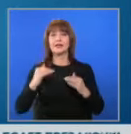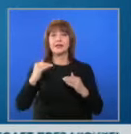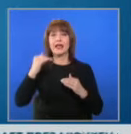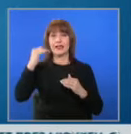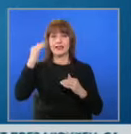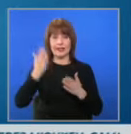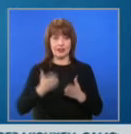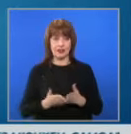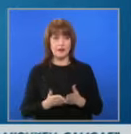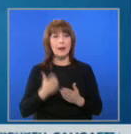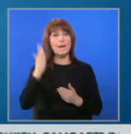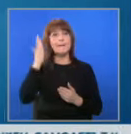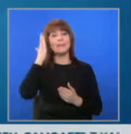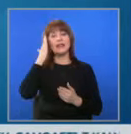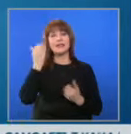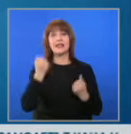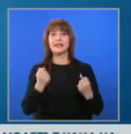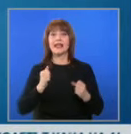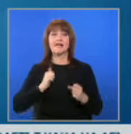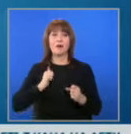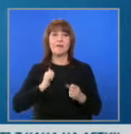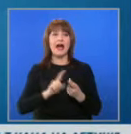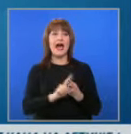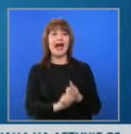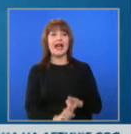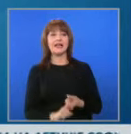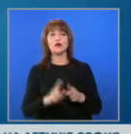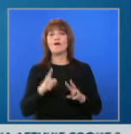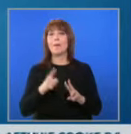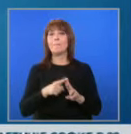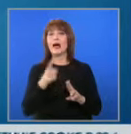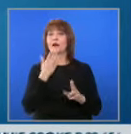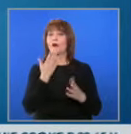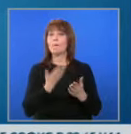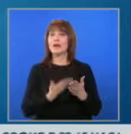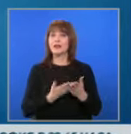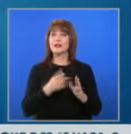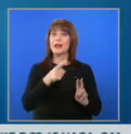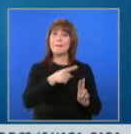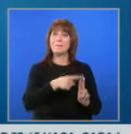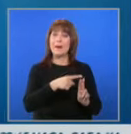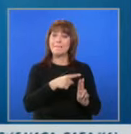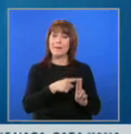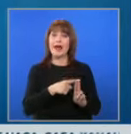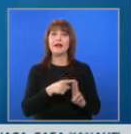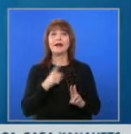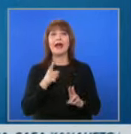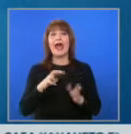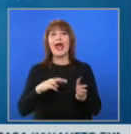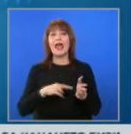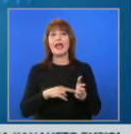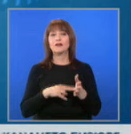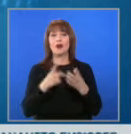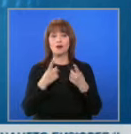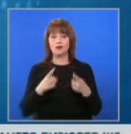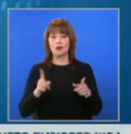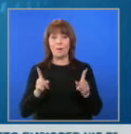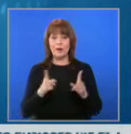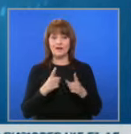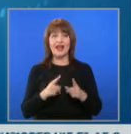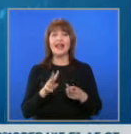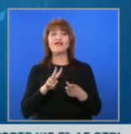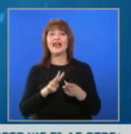са също. Министъра на здравеопазването Катя Панева, която е предложение на ППДБ, на електронното управление Валентин